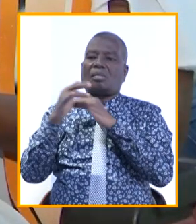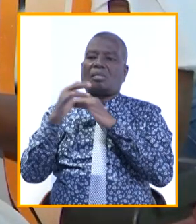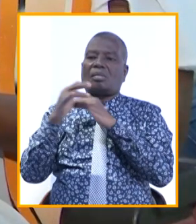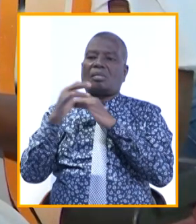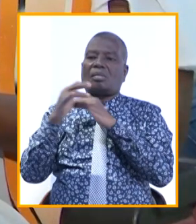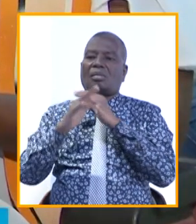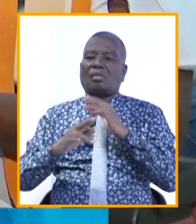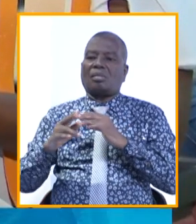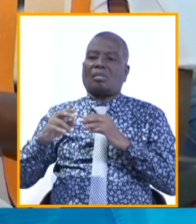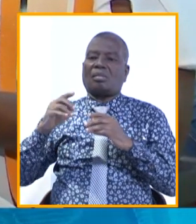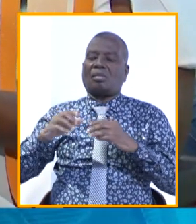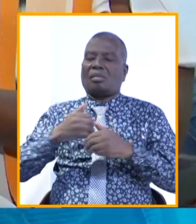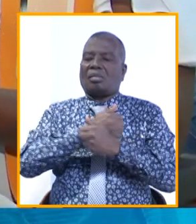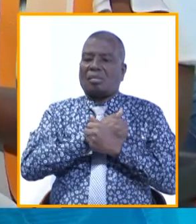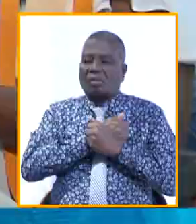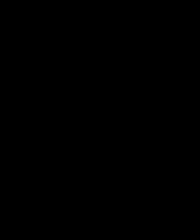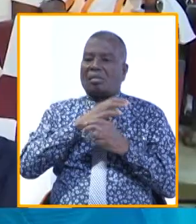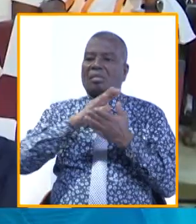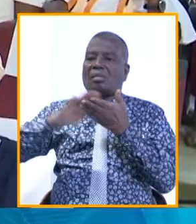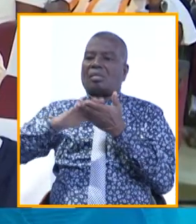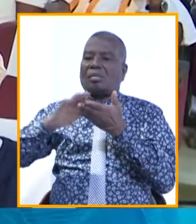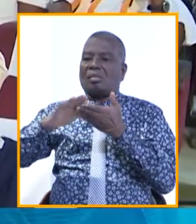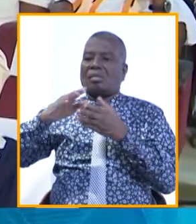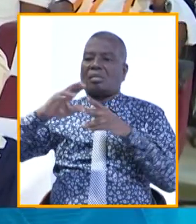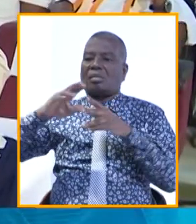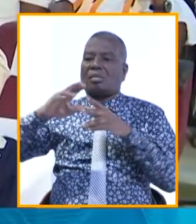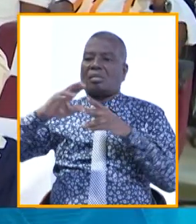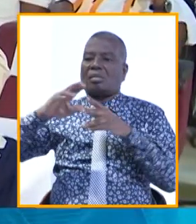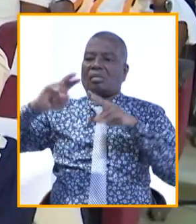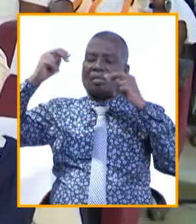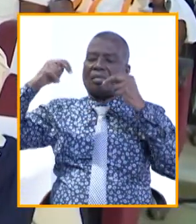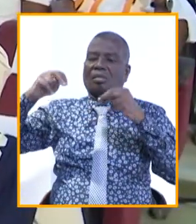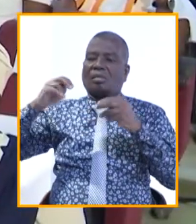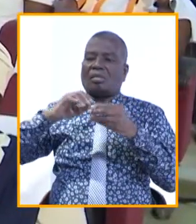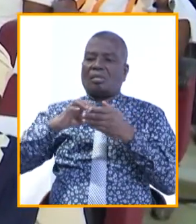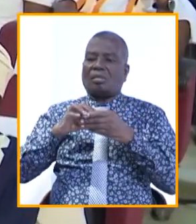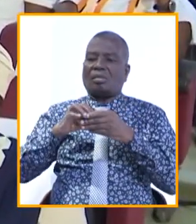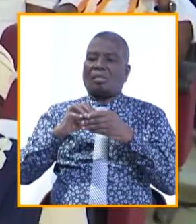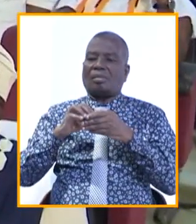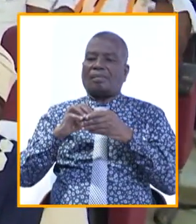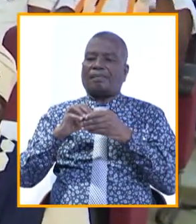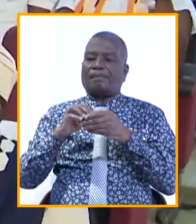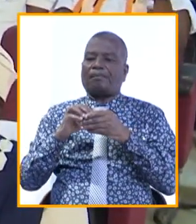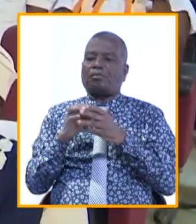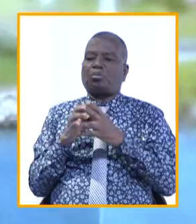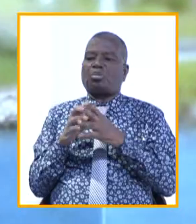dans nos... Amour et pardon, thème du concours Il était une fois, édition 2022.